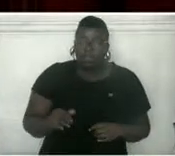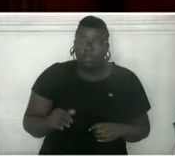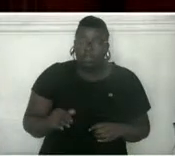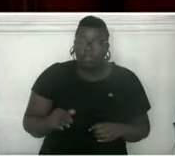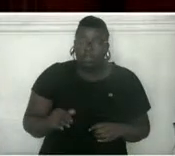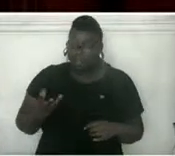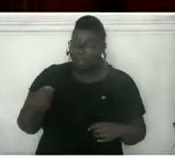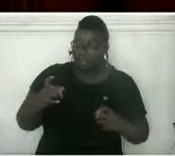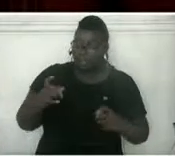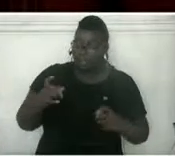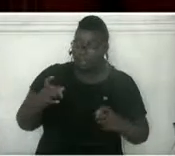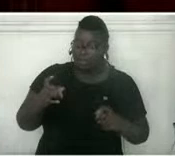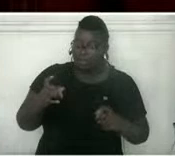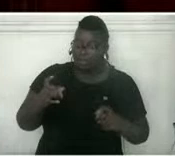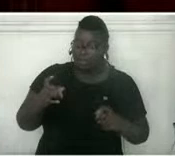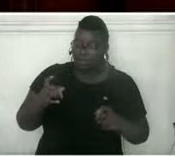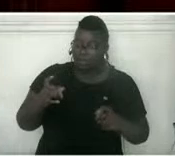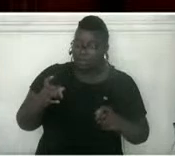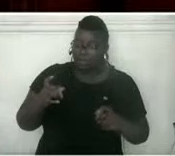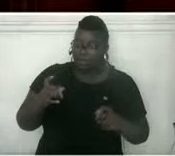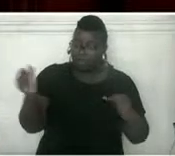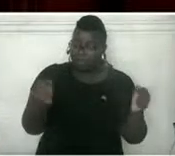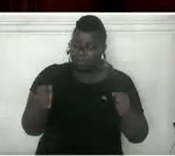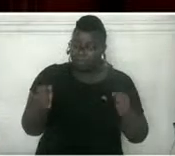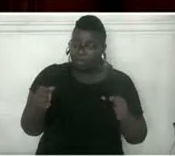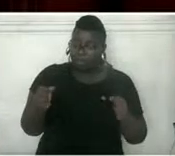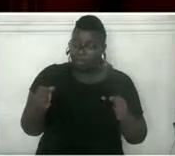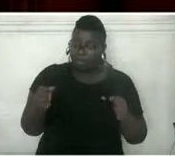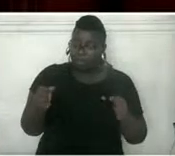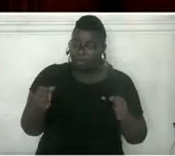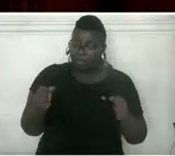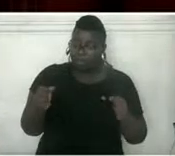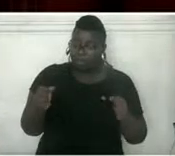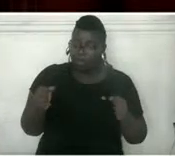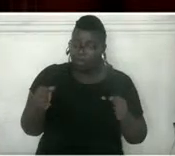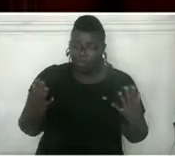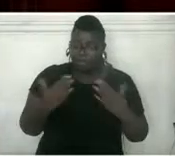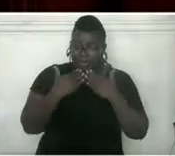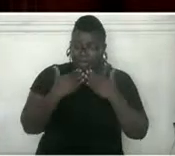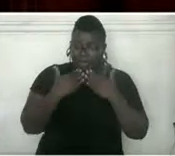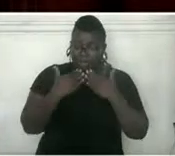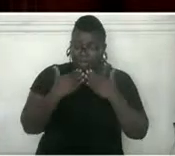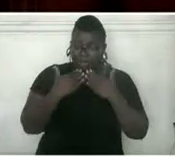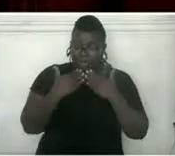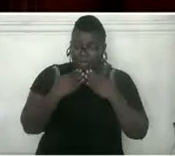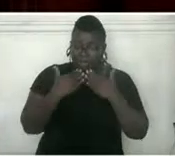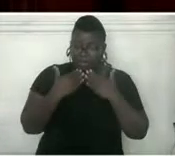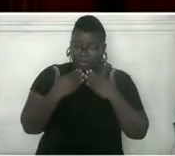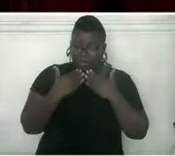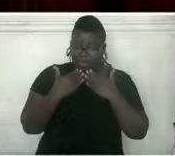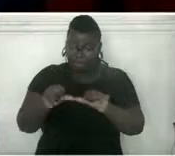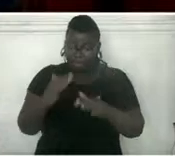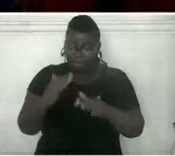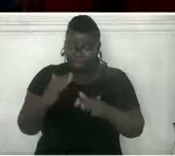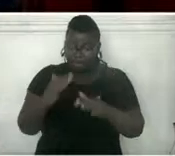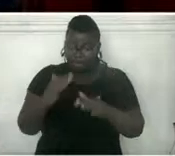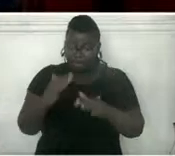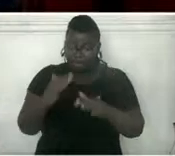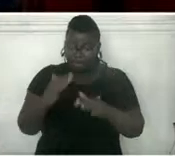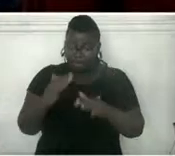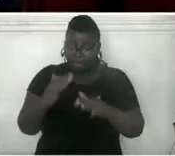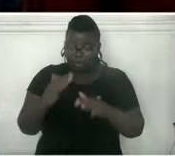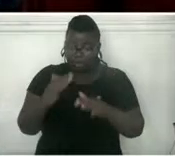siyakubonga siyakunqoma lokho. Kodwa mase iqhubeka emsebenzini eziyenzayo zilanda into